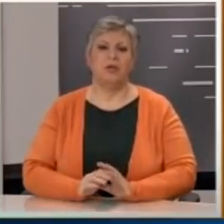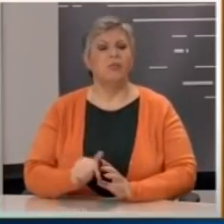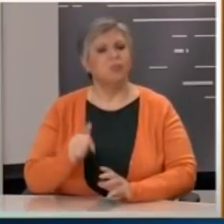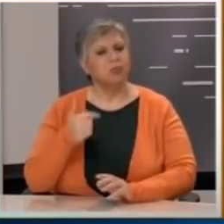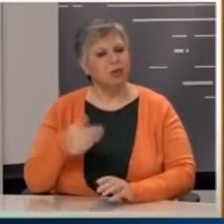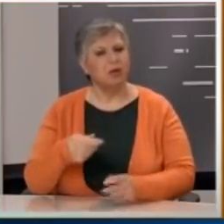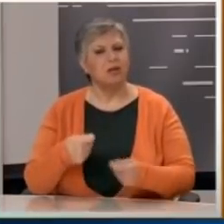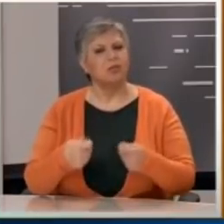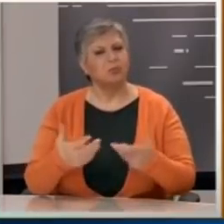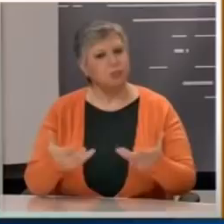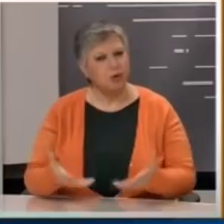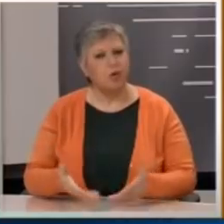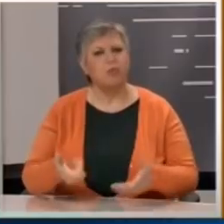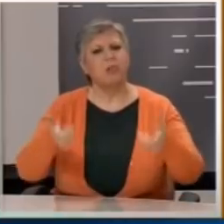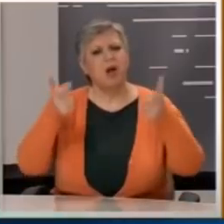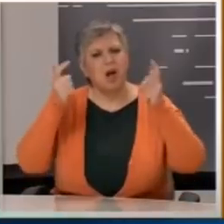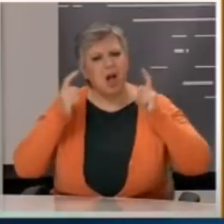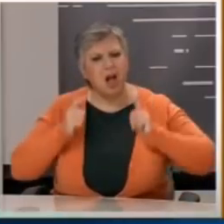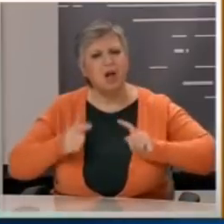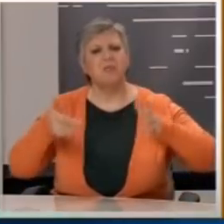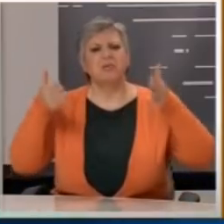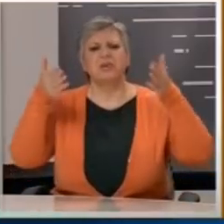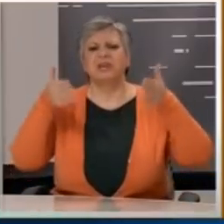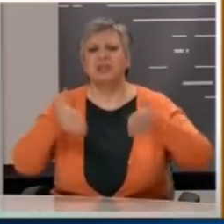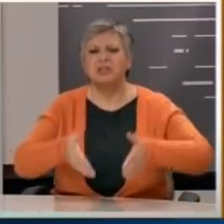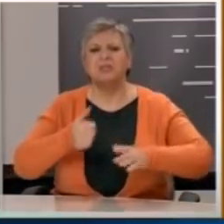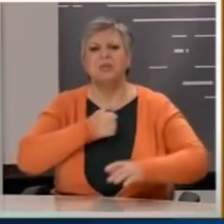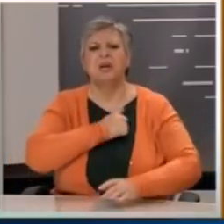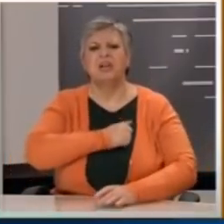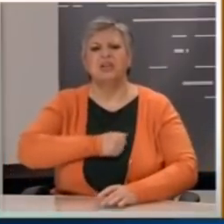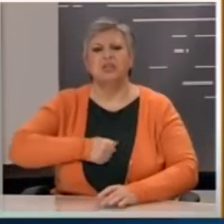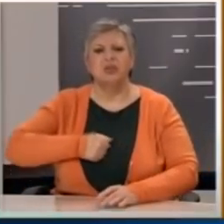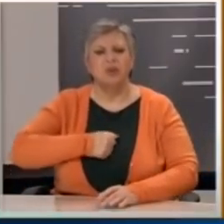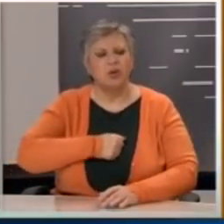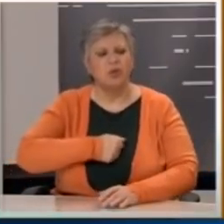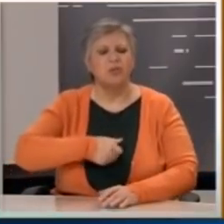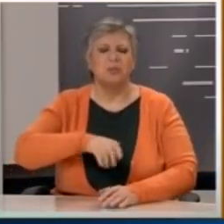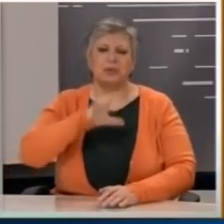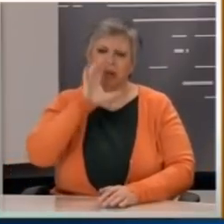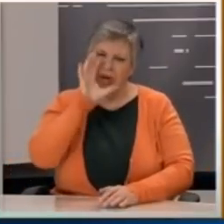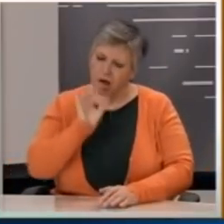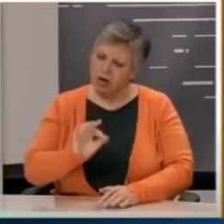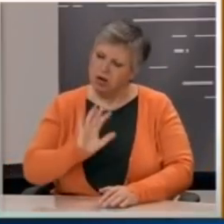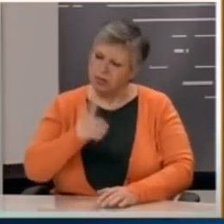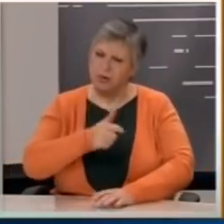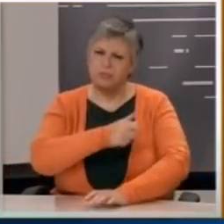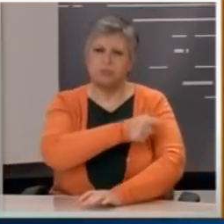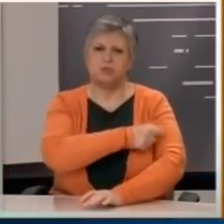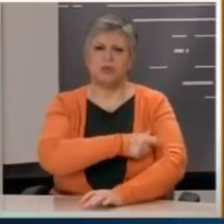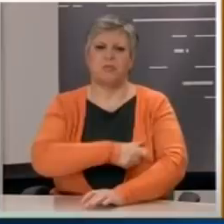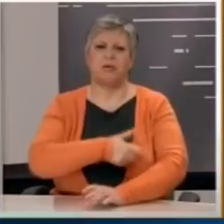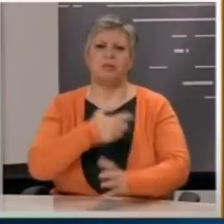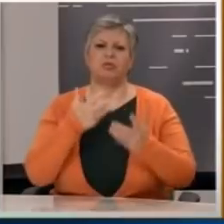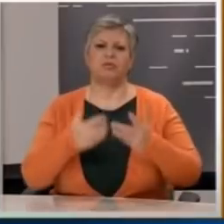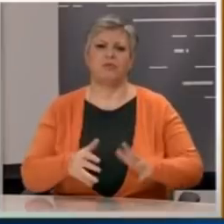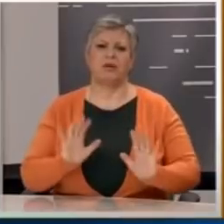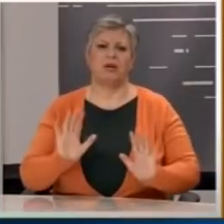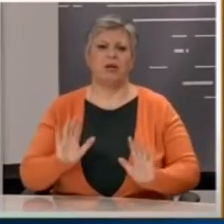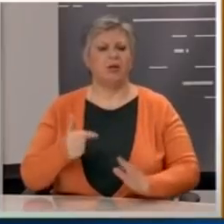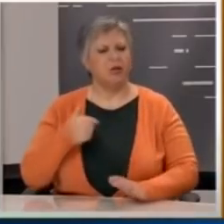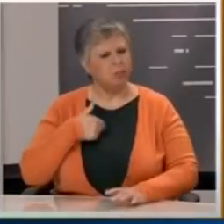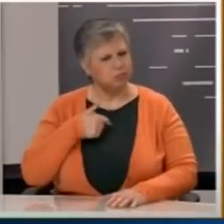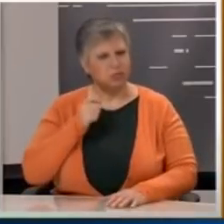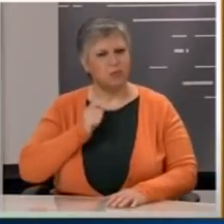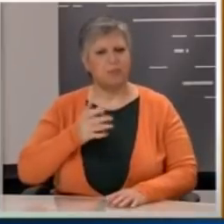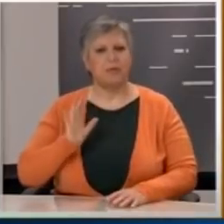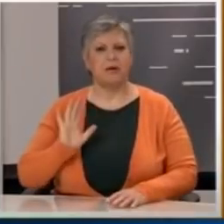είναι χρήσιμα. Και οι γάμοι και οι κηδείες και τα στενοχώριες ήταν βαρύτατο βέβαια το πένθος που δεις